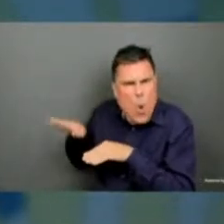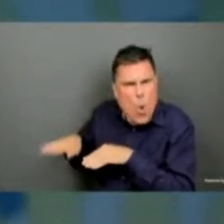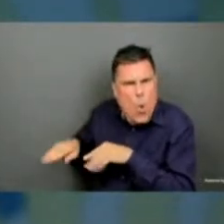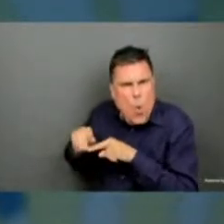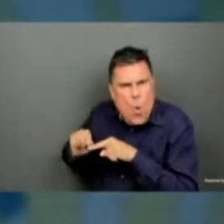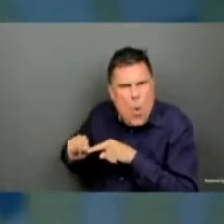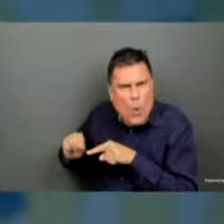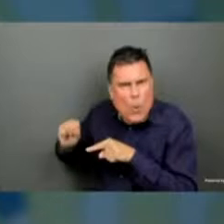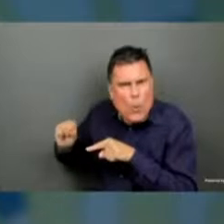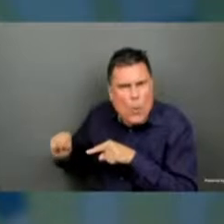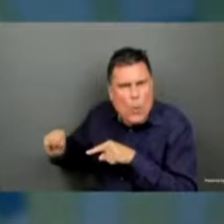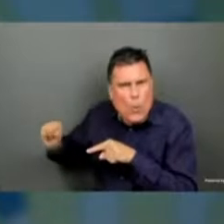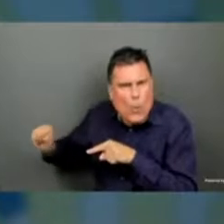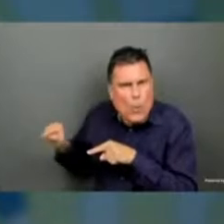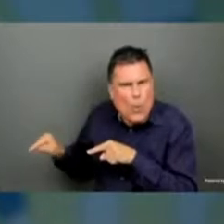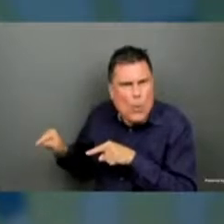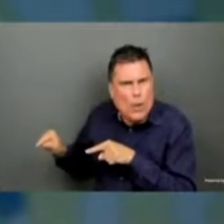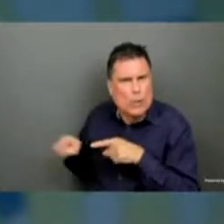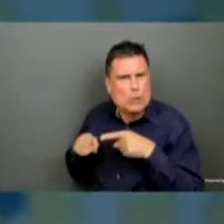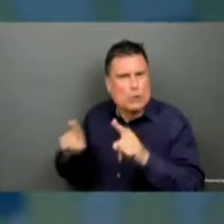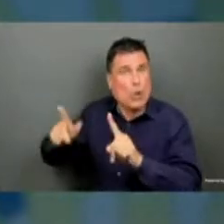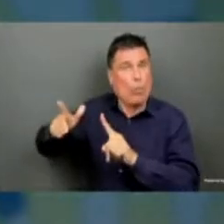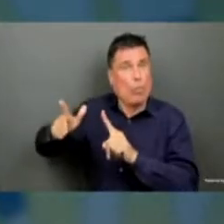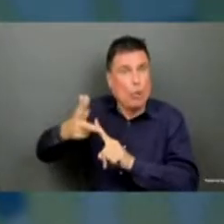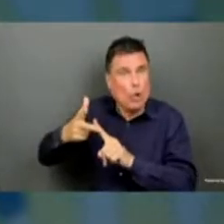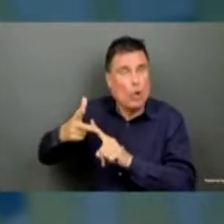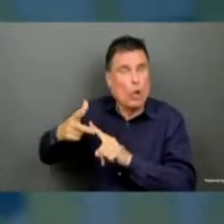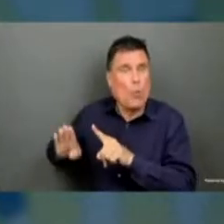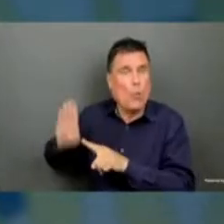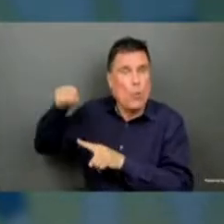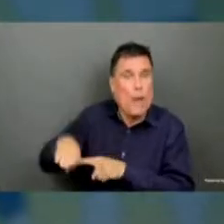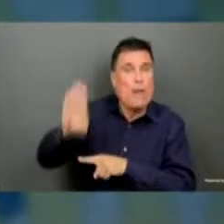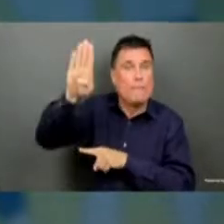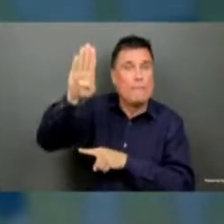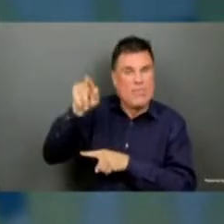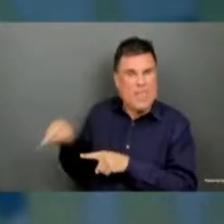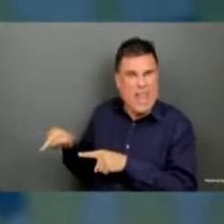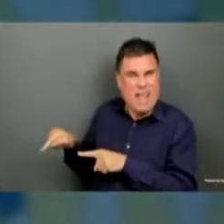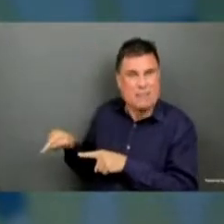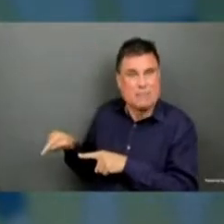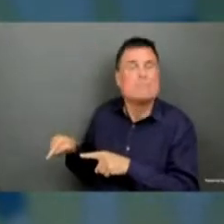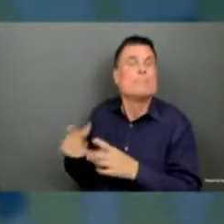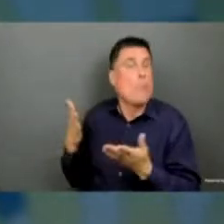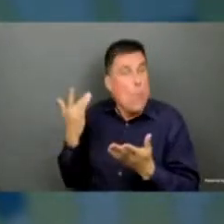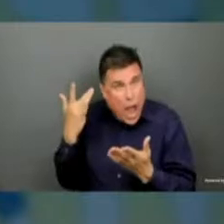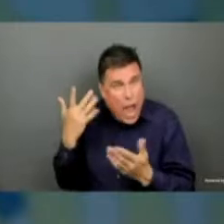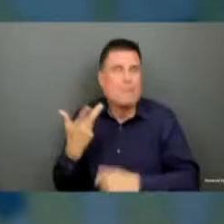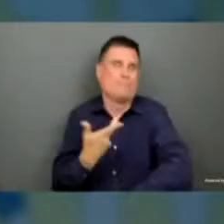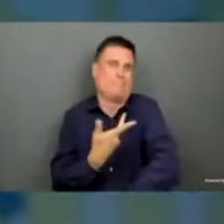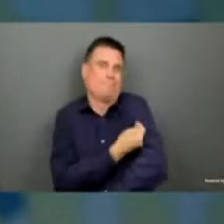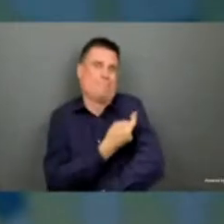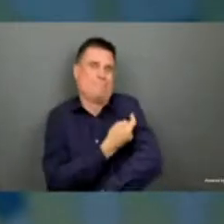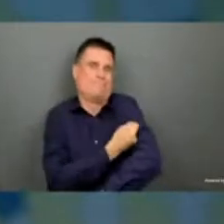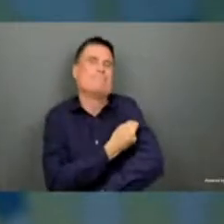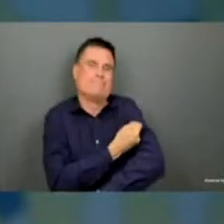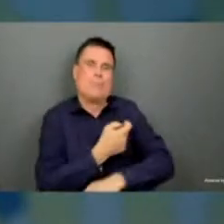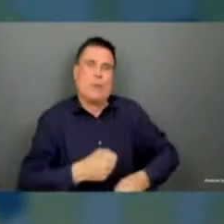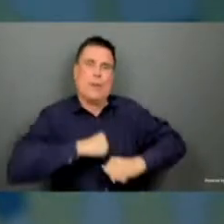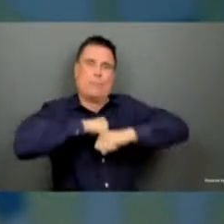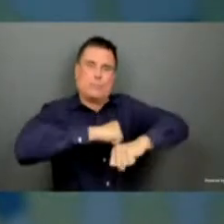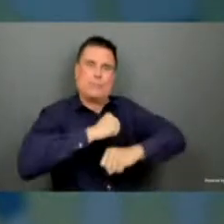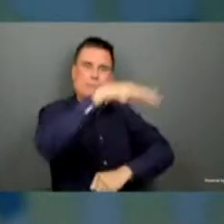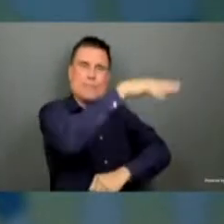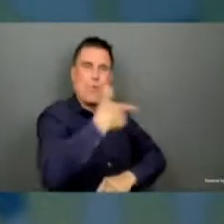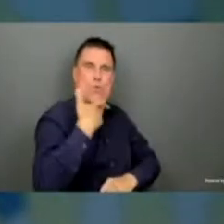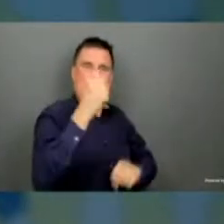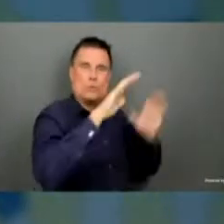色呢60到79各个年龄阶段大家都可以看到是往下走的这个趋势都是打了一针